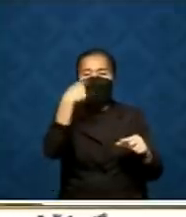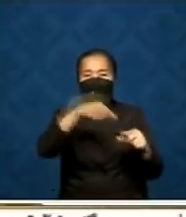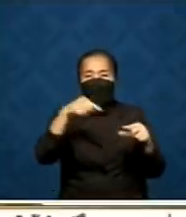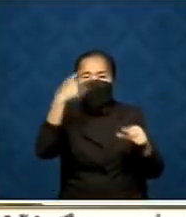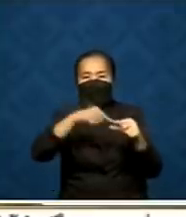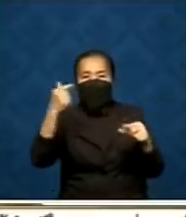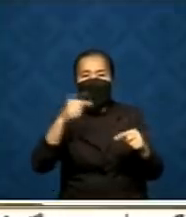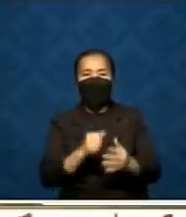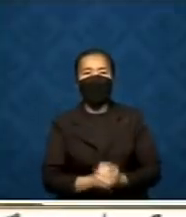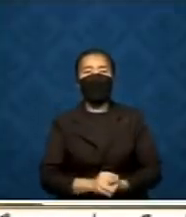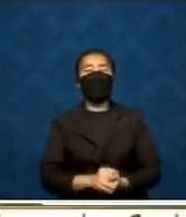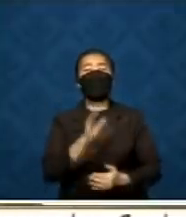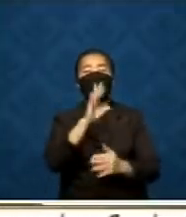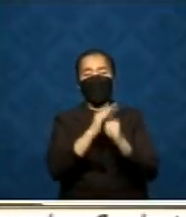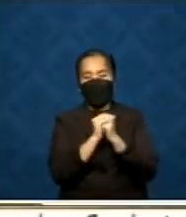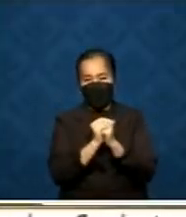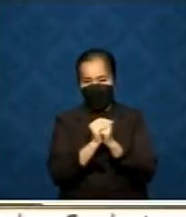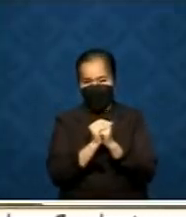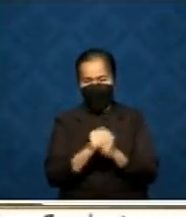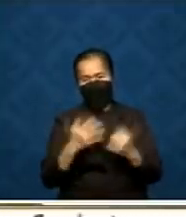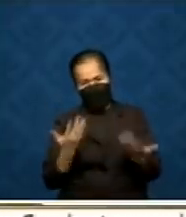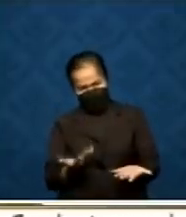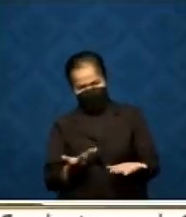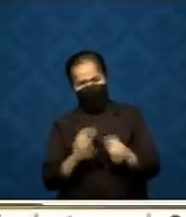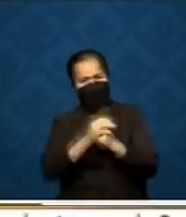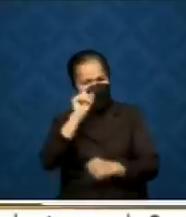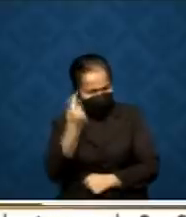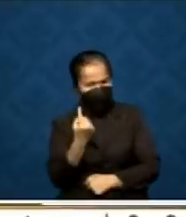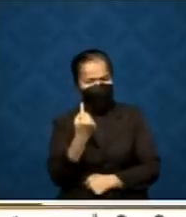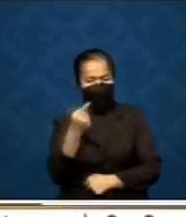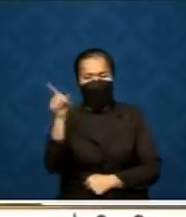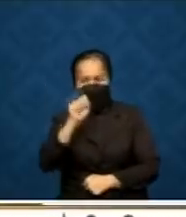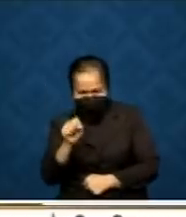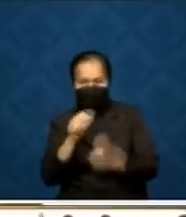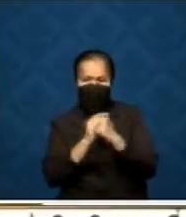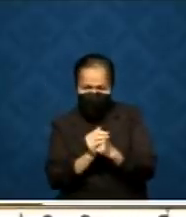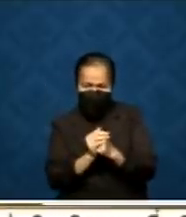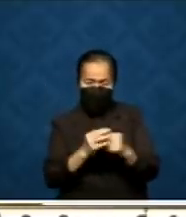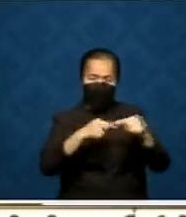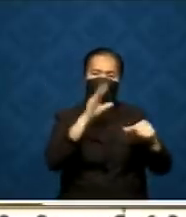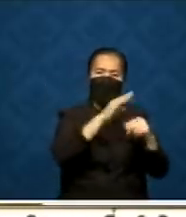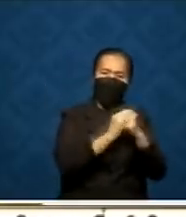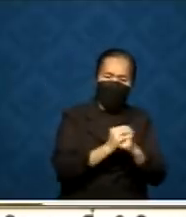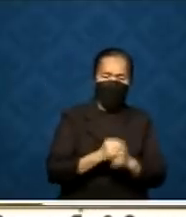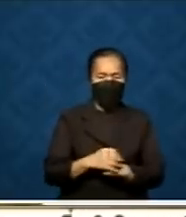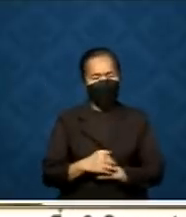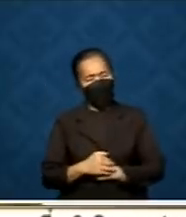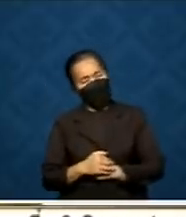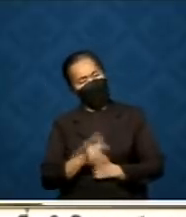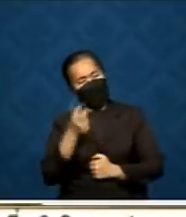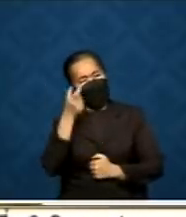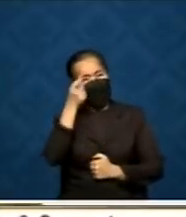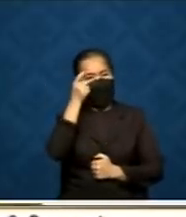หรือผู้ของจีนอ้าวที่มาอยู่แล้วอุ้ยทำไมมึงเฮงจังเฮ้ย